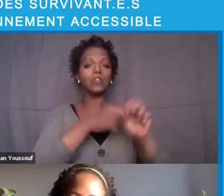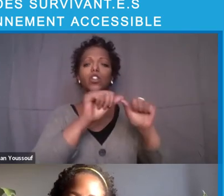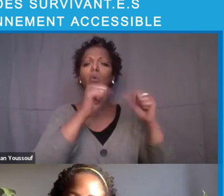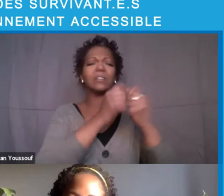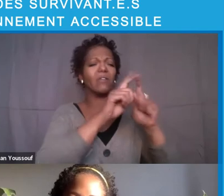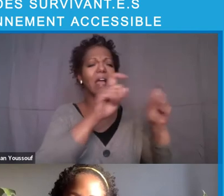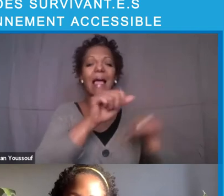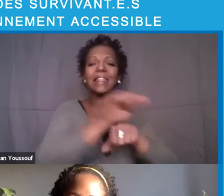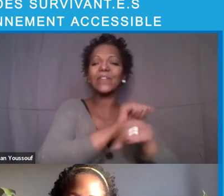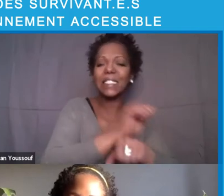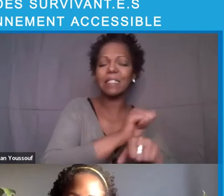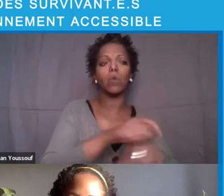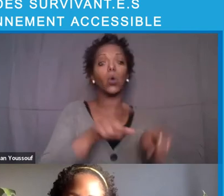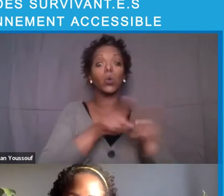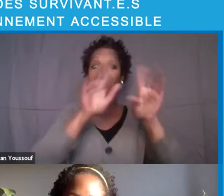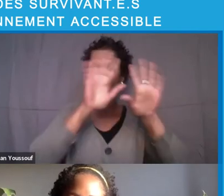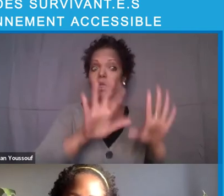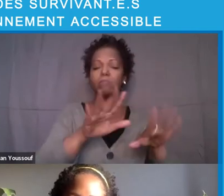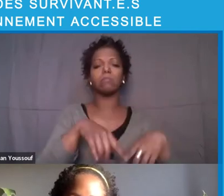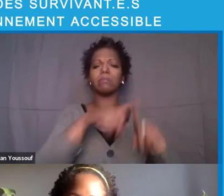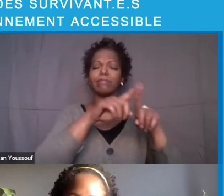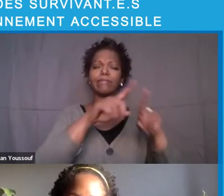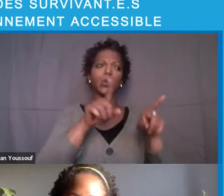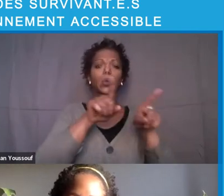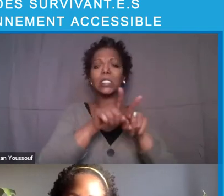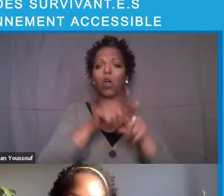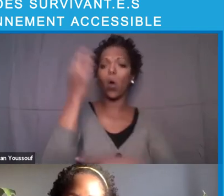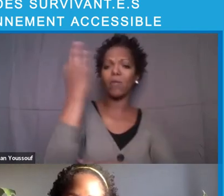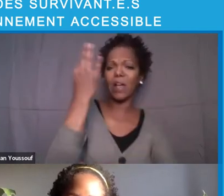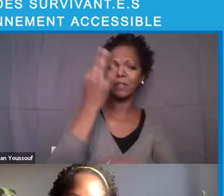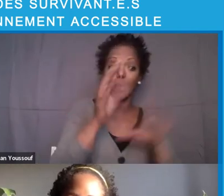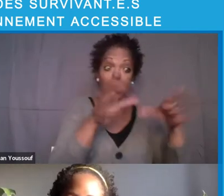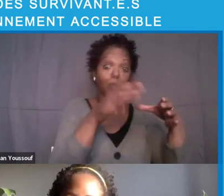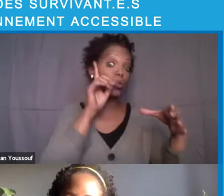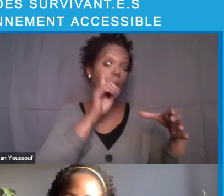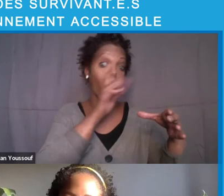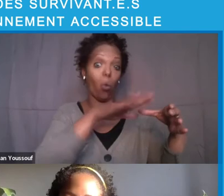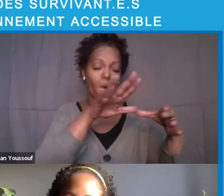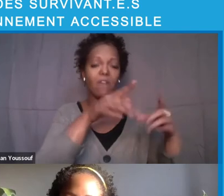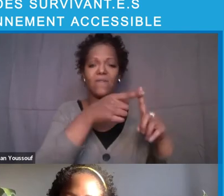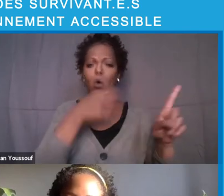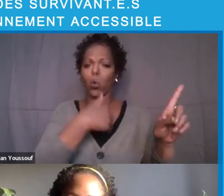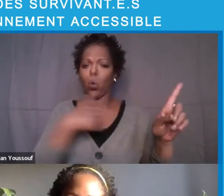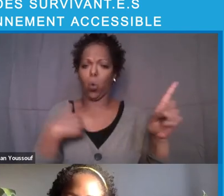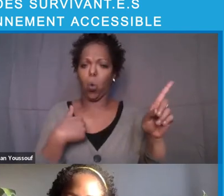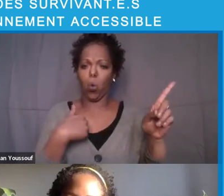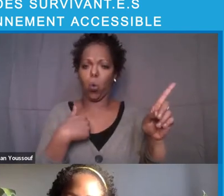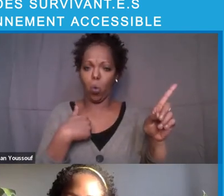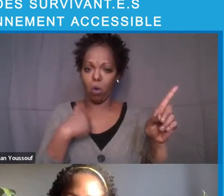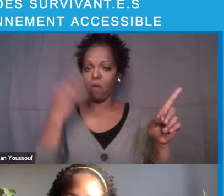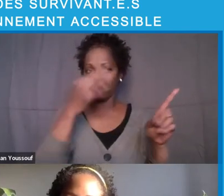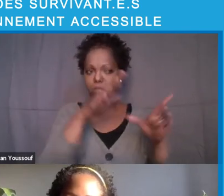et avoir vécu plusieurs situations et vu plusieurs situations. J'ai participé aussi à